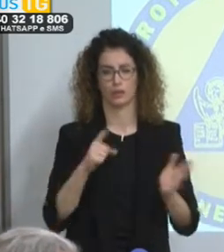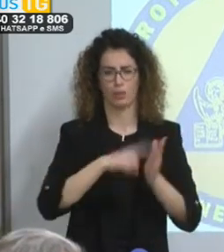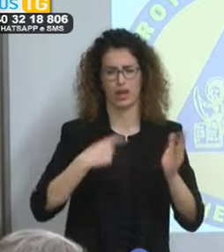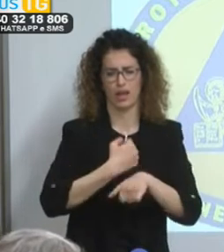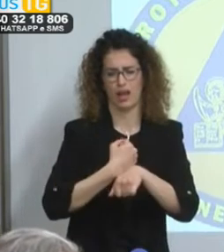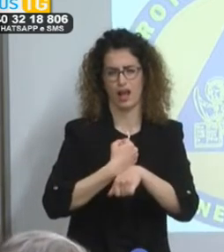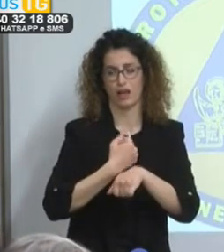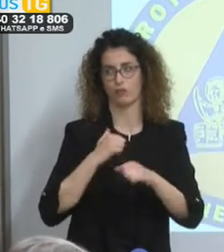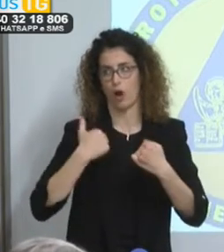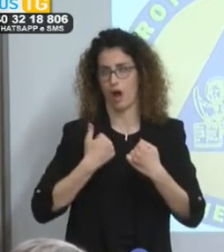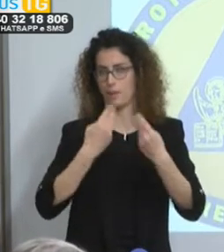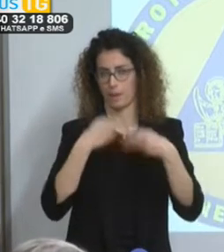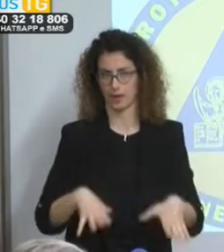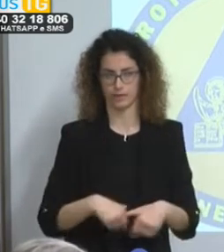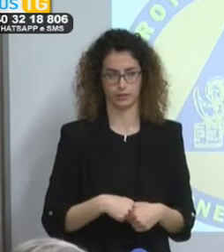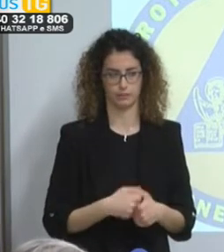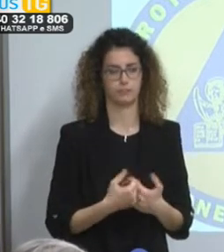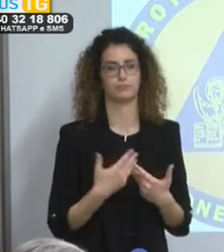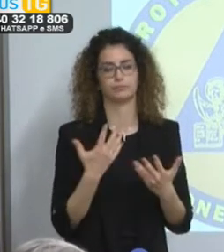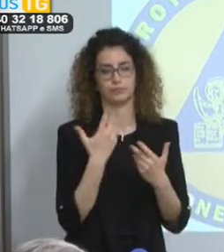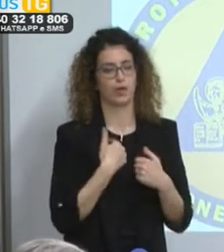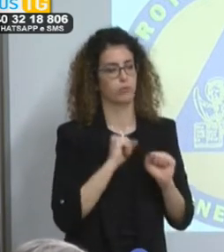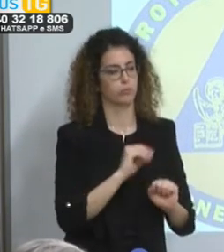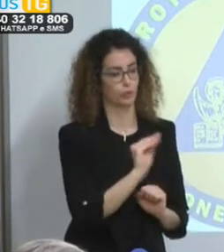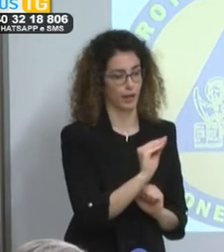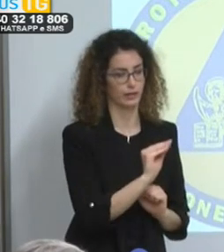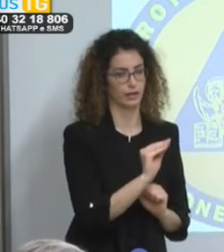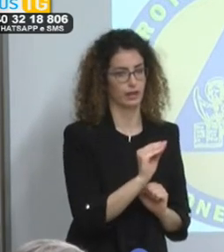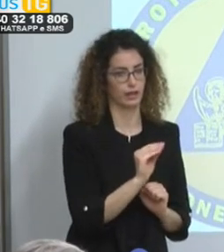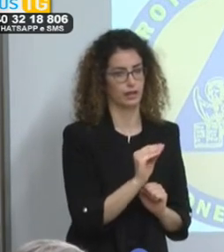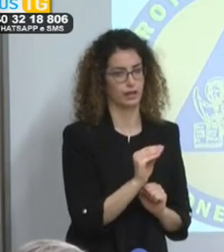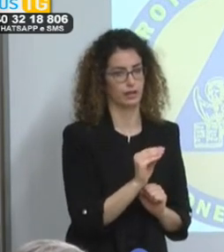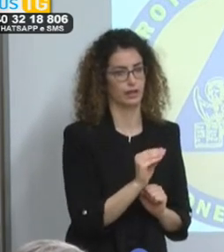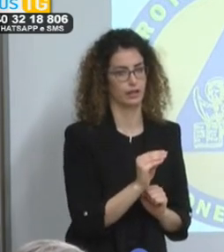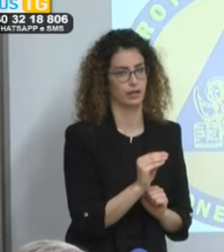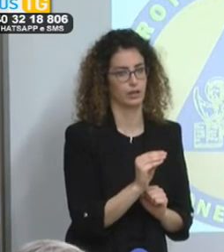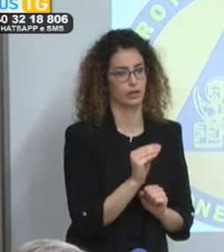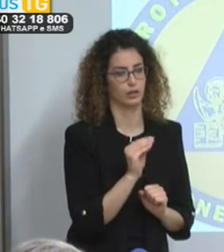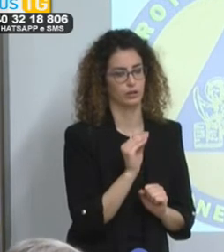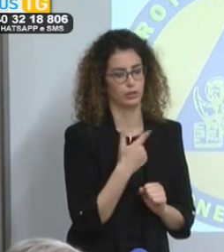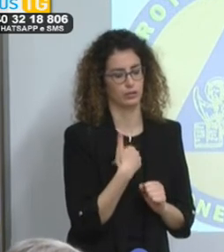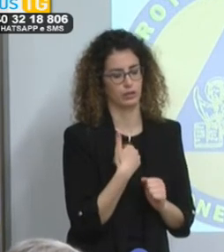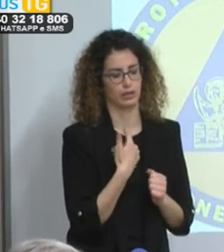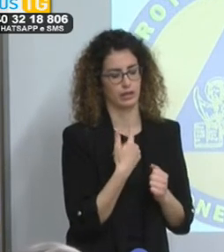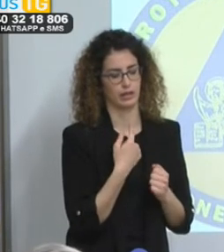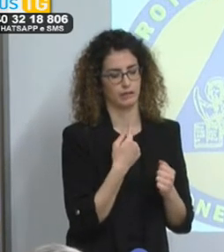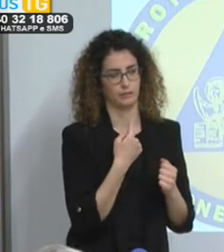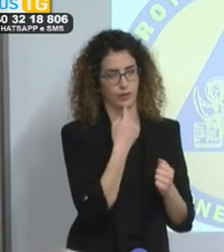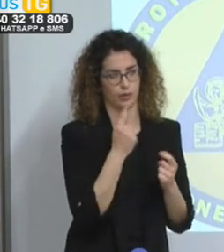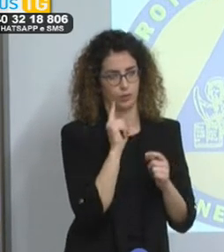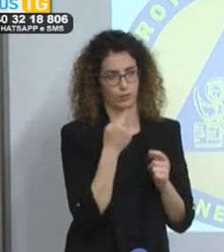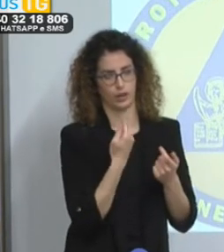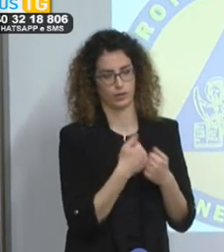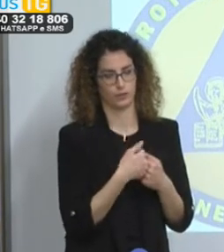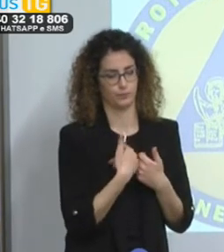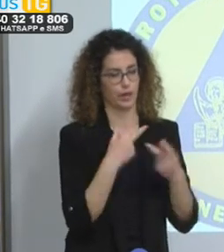se non anni. Certo, cioè, se posso, la domanda appunto era anche, io la formulo in maniera più completa. Il grande